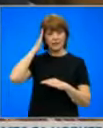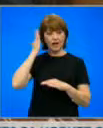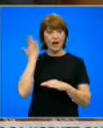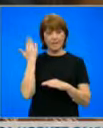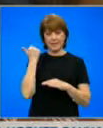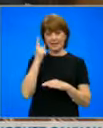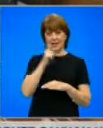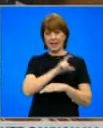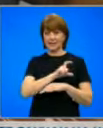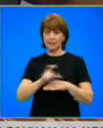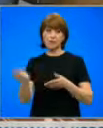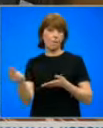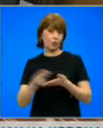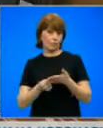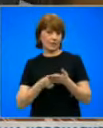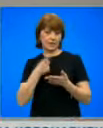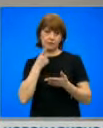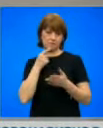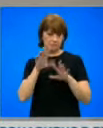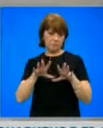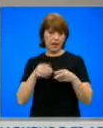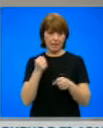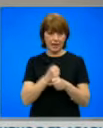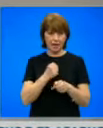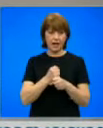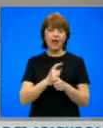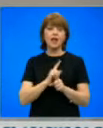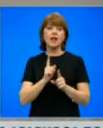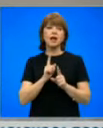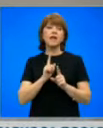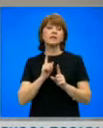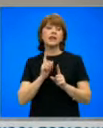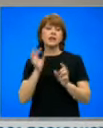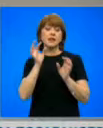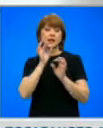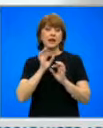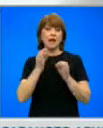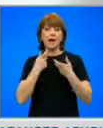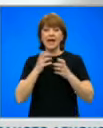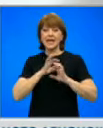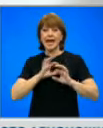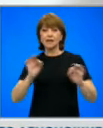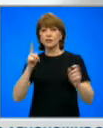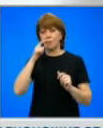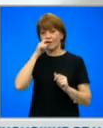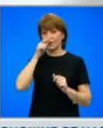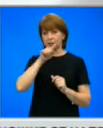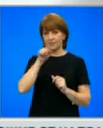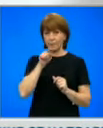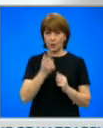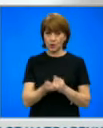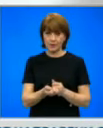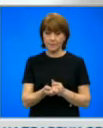му е подписана от премиера. Демерджиев обяснява, че до момента нямало яснота по важни за него въпроси. Колегата Демерджиев